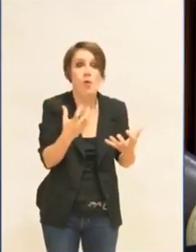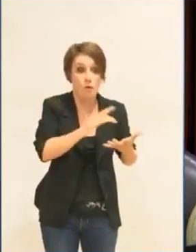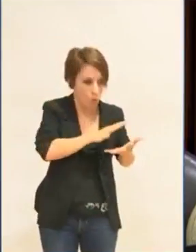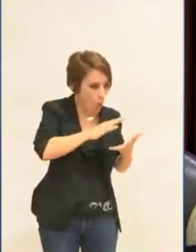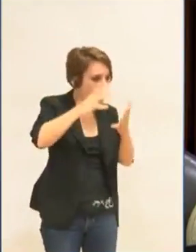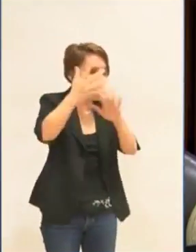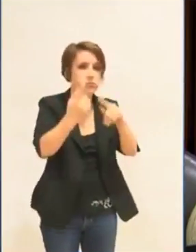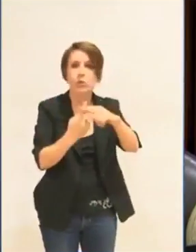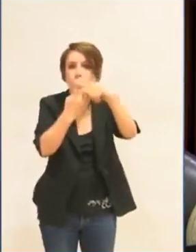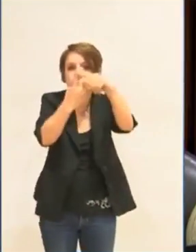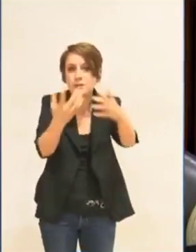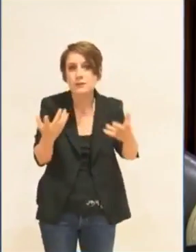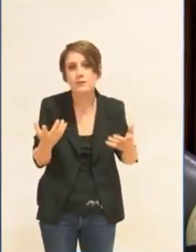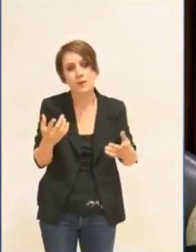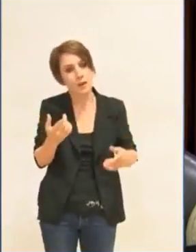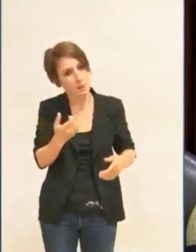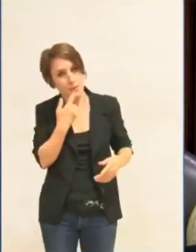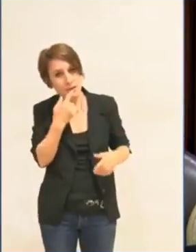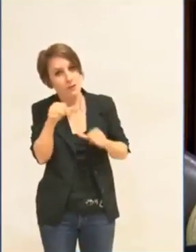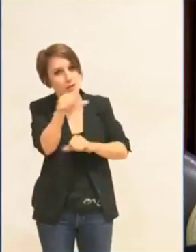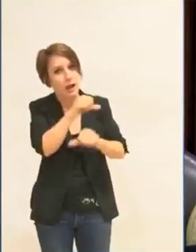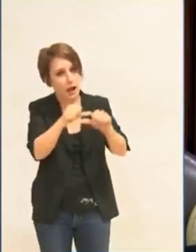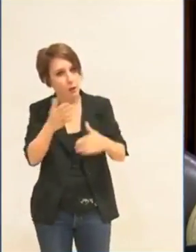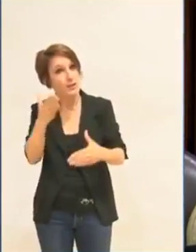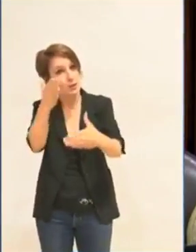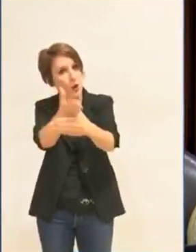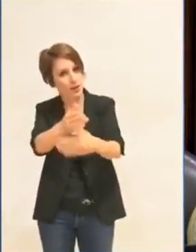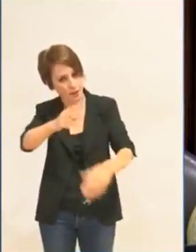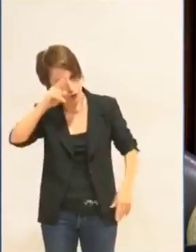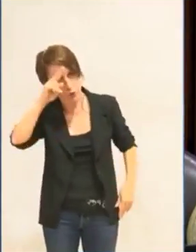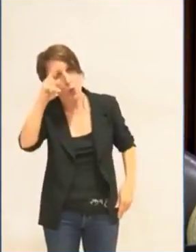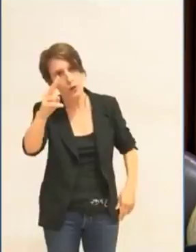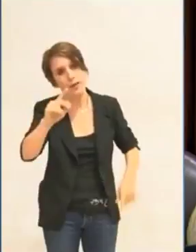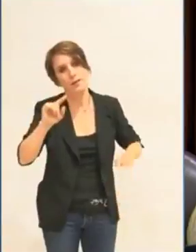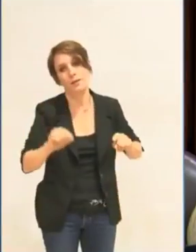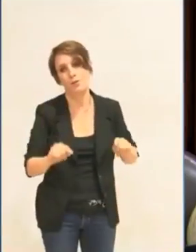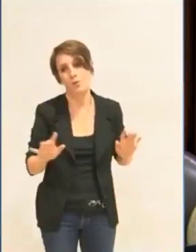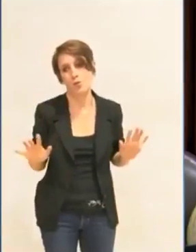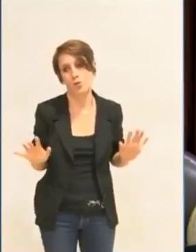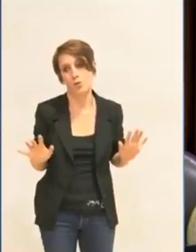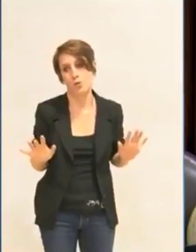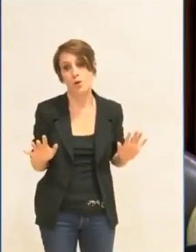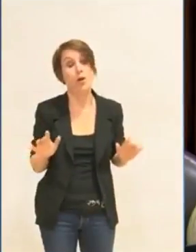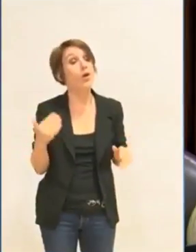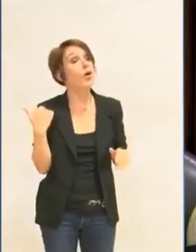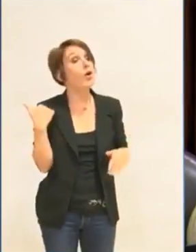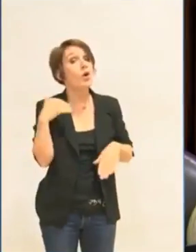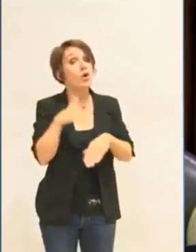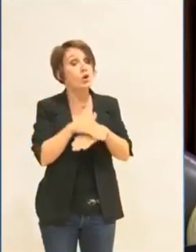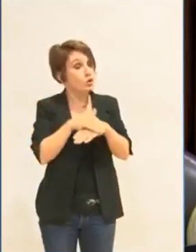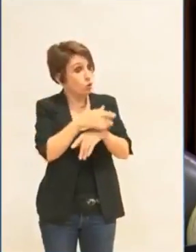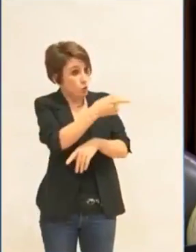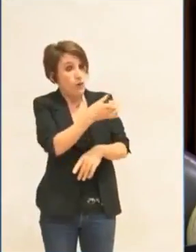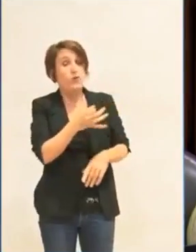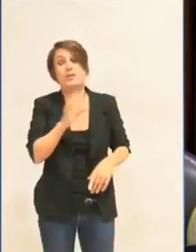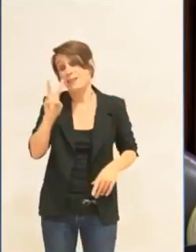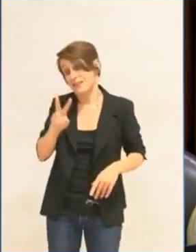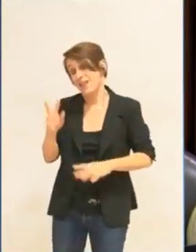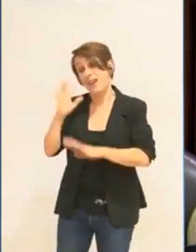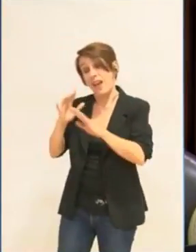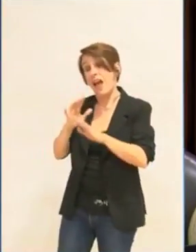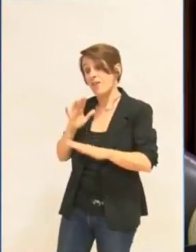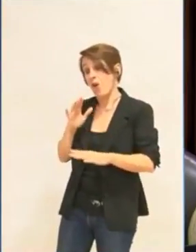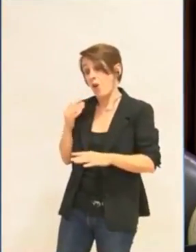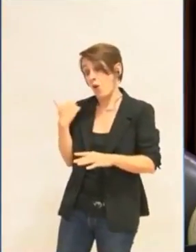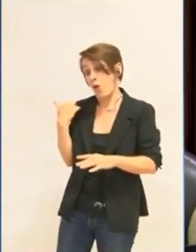honnêteté d'intervention qui doit être la plus large possible. Vous dites ce soir que vous avez pu changer d'avis, dont acte. Nous